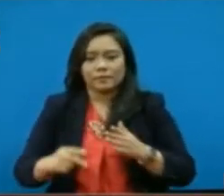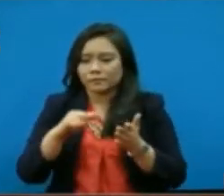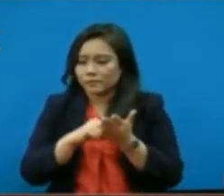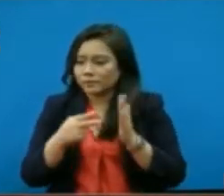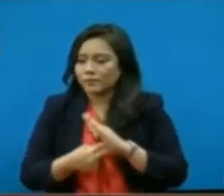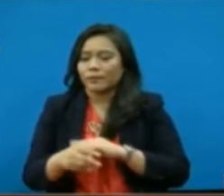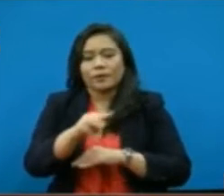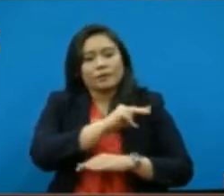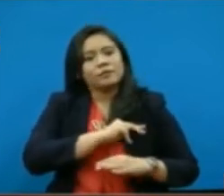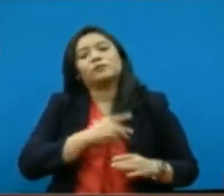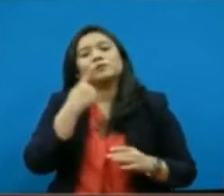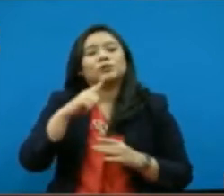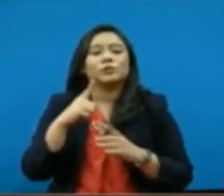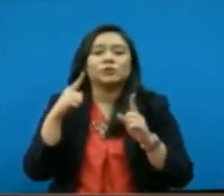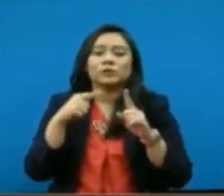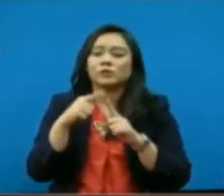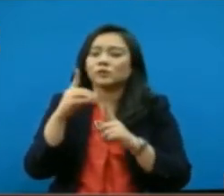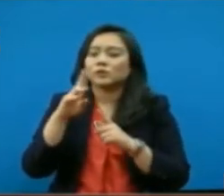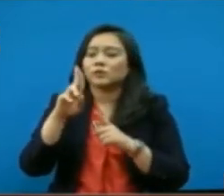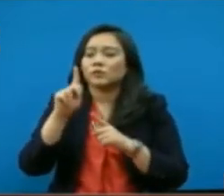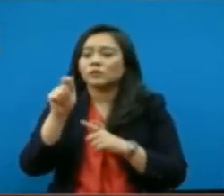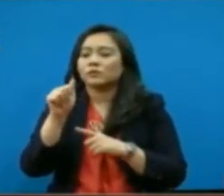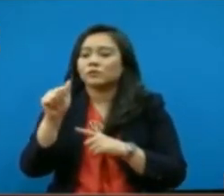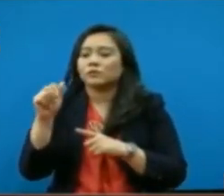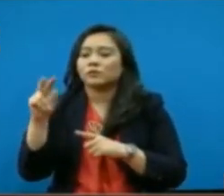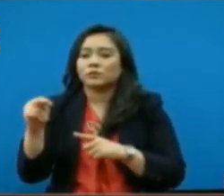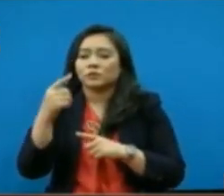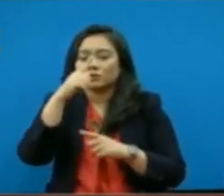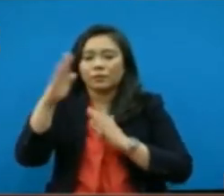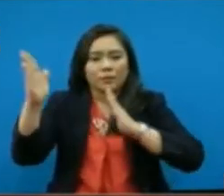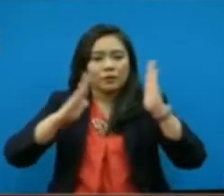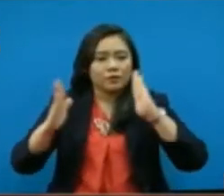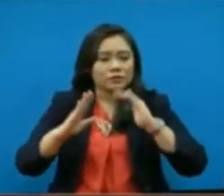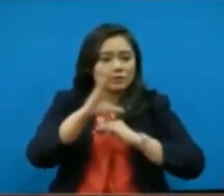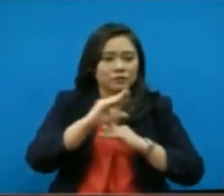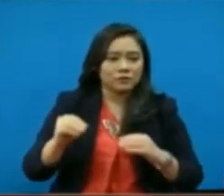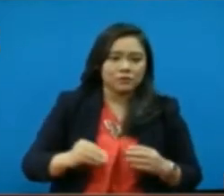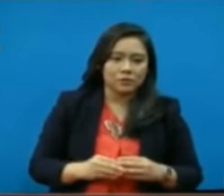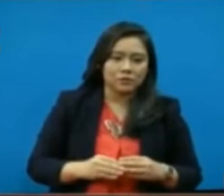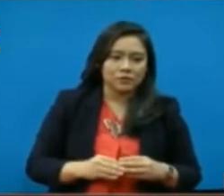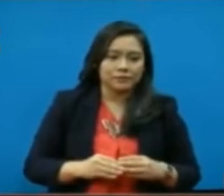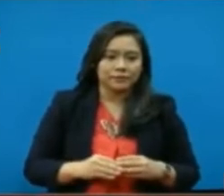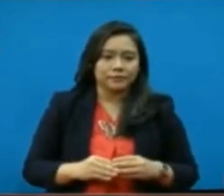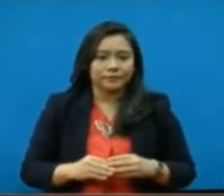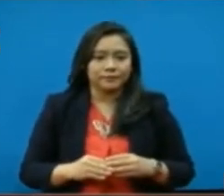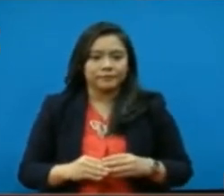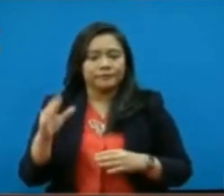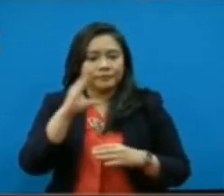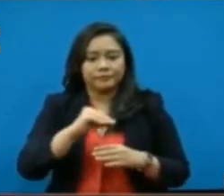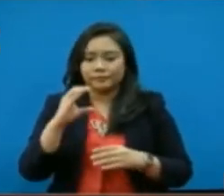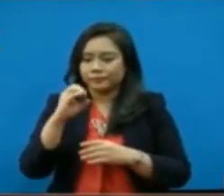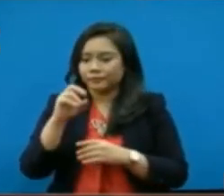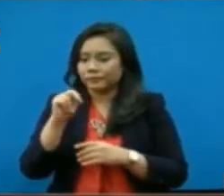Menteri bagi Kedutaan Suruhanjaya Tinggi, Pejabat Konsulat Malaysia artinya Duta Suruhanjaya Tinggi dan Konsul